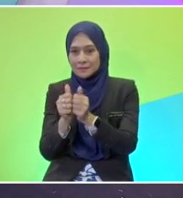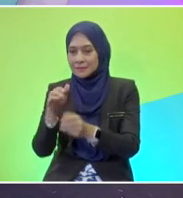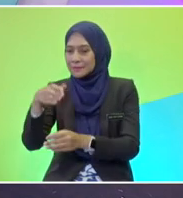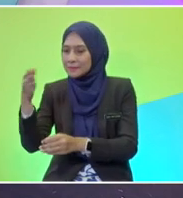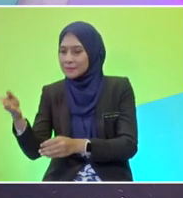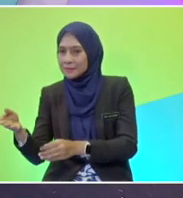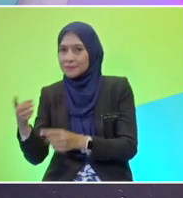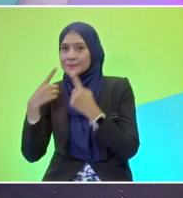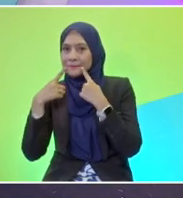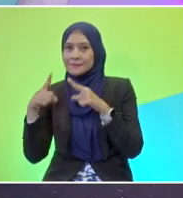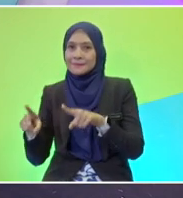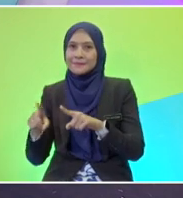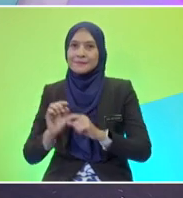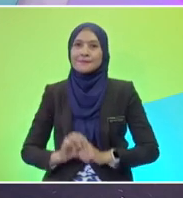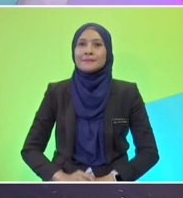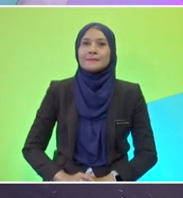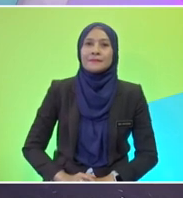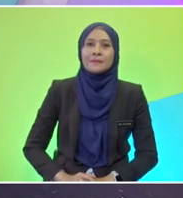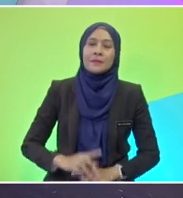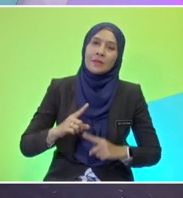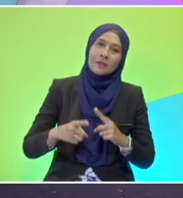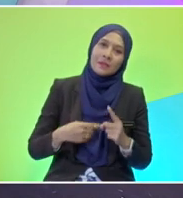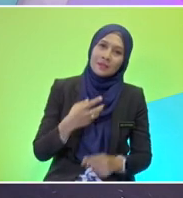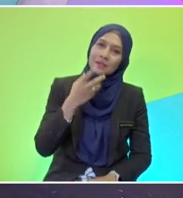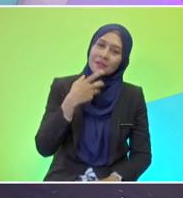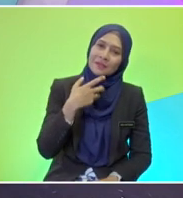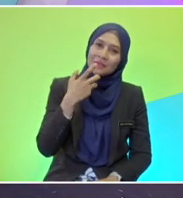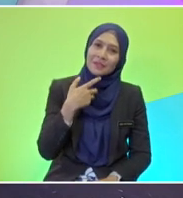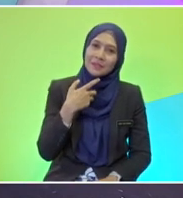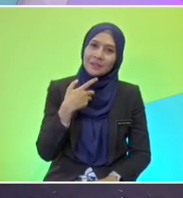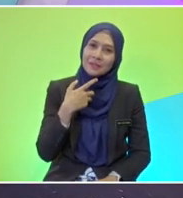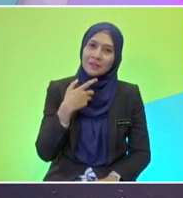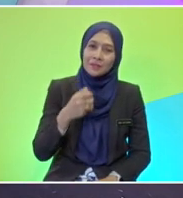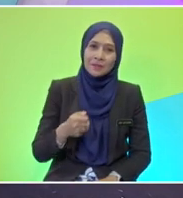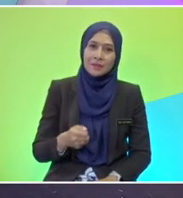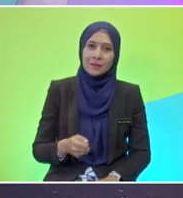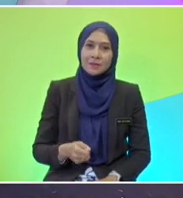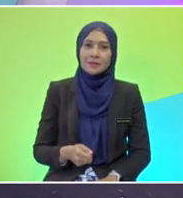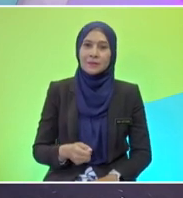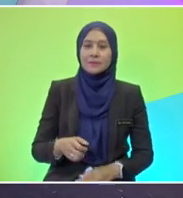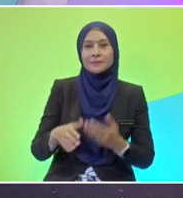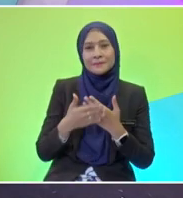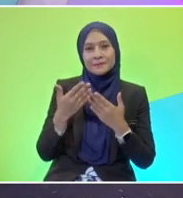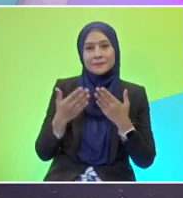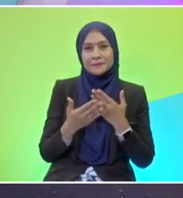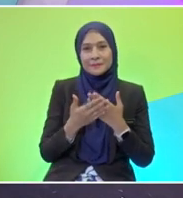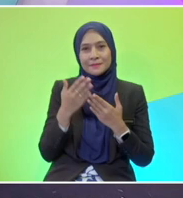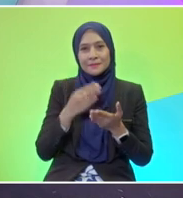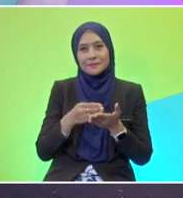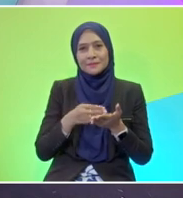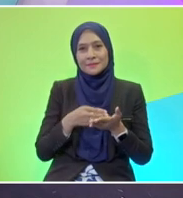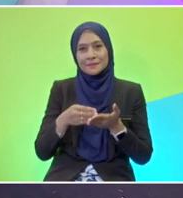dengan. Wah, cikgu. Bila menggunakan apple ni lagi mudah nak membayangkan, kan cikgu? Pemilang. Jadi kita ni seronok, Kak Fika.